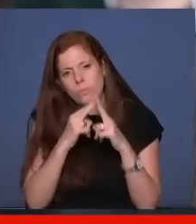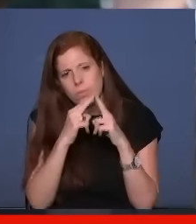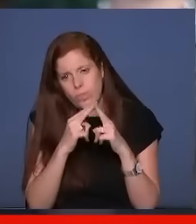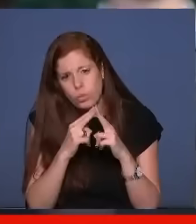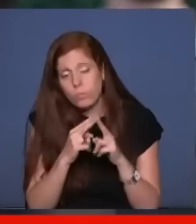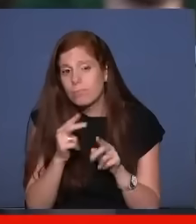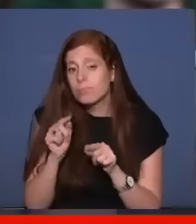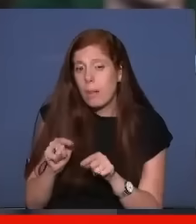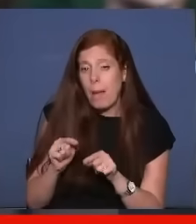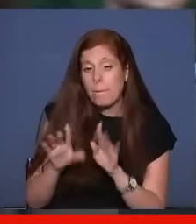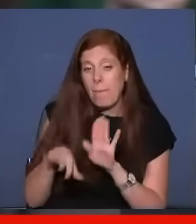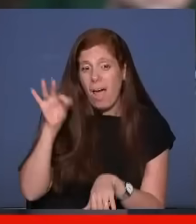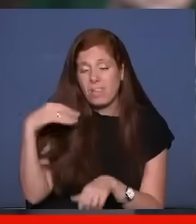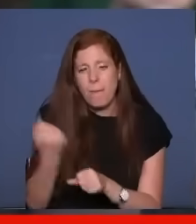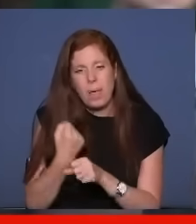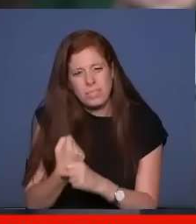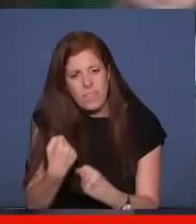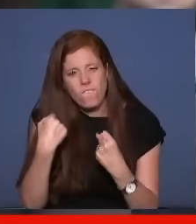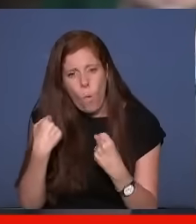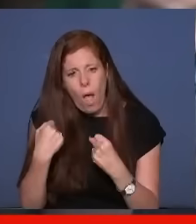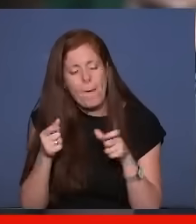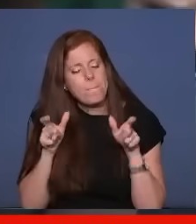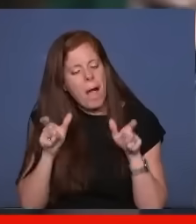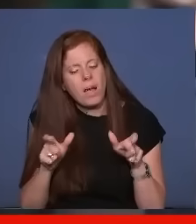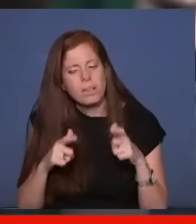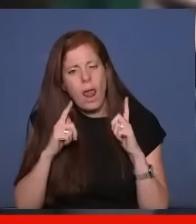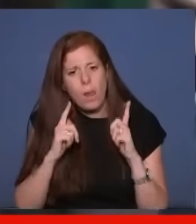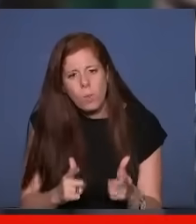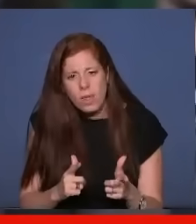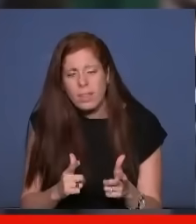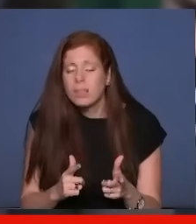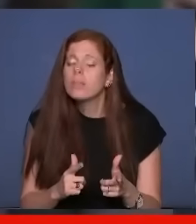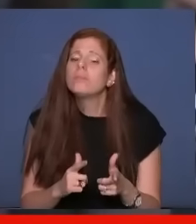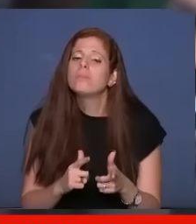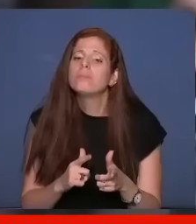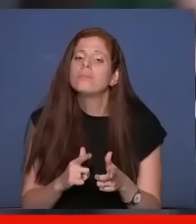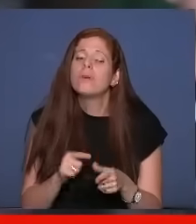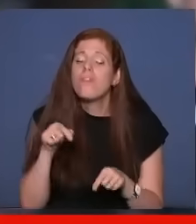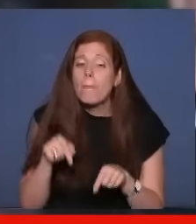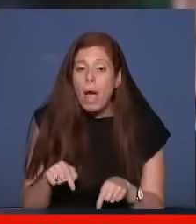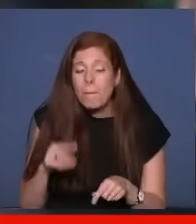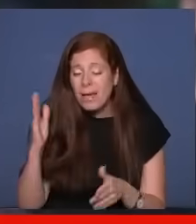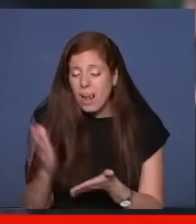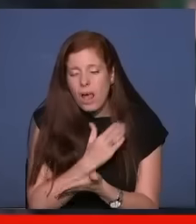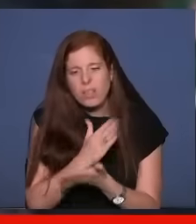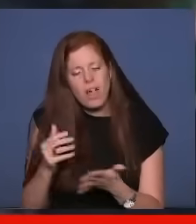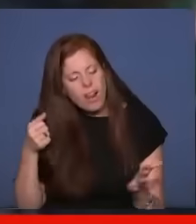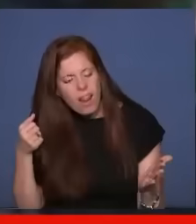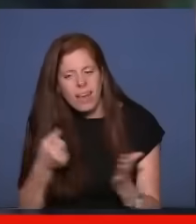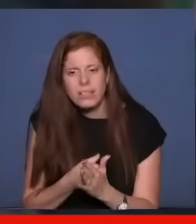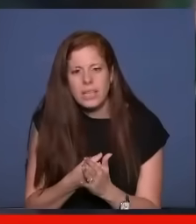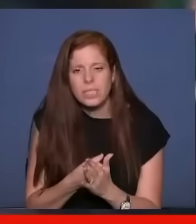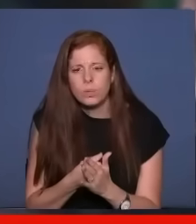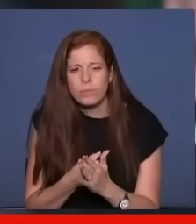בחרת מעשה גבורה בהגנה על המולדת. והפעם החלטת ללכת עד הסוף.